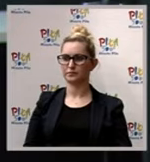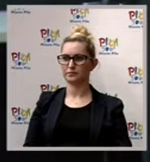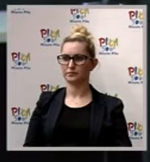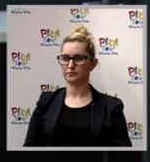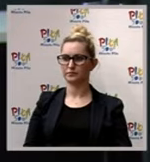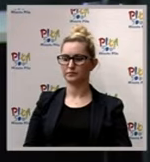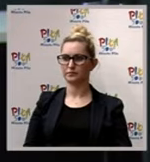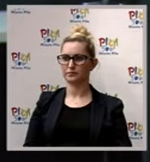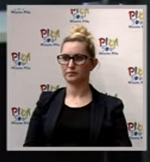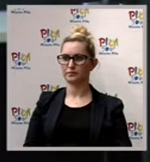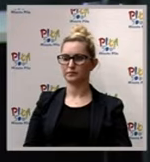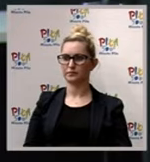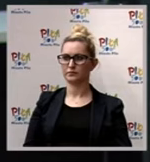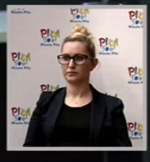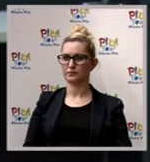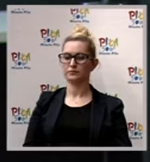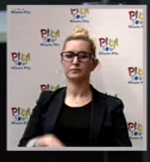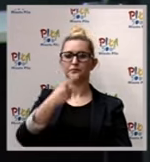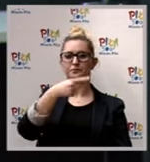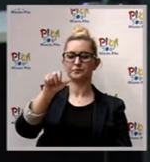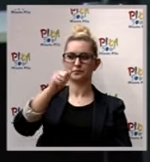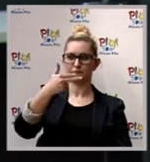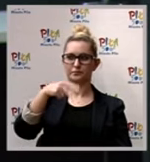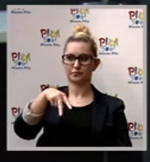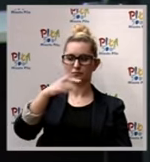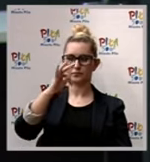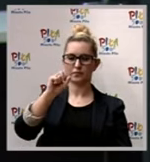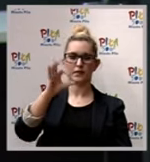ośrodek zamiejscowy w Pile. Danuta Salewska.